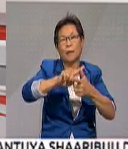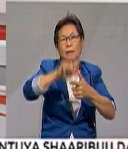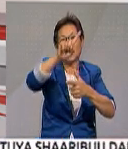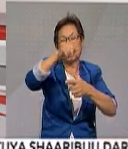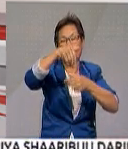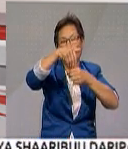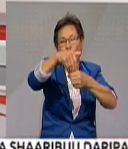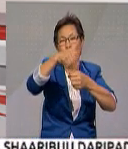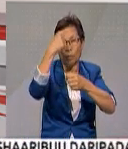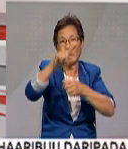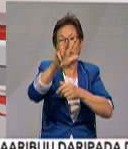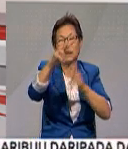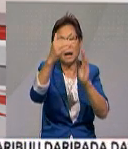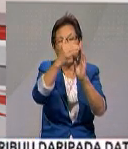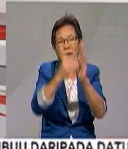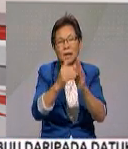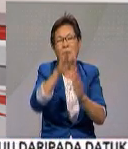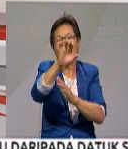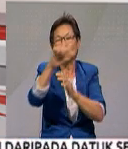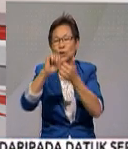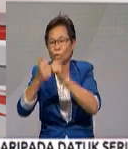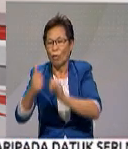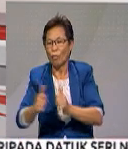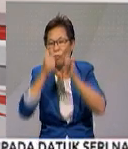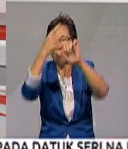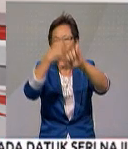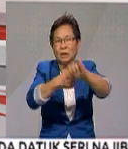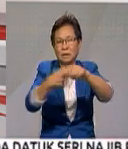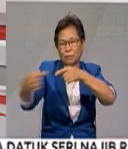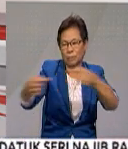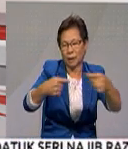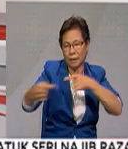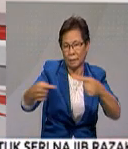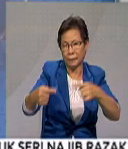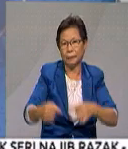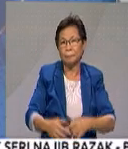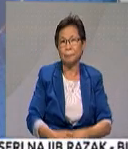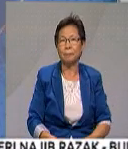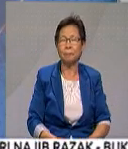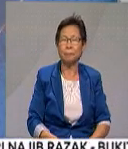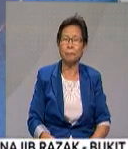bonus bagi 3 acara isukan yang pertama kali dipertandingkan.